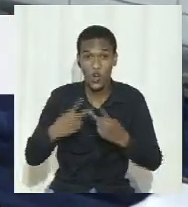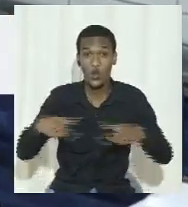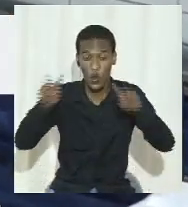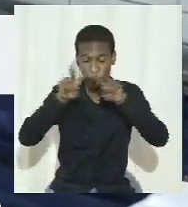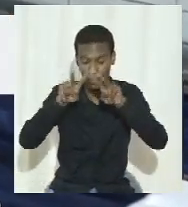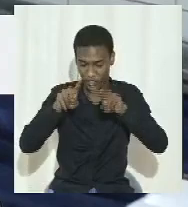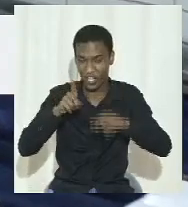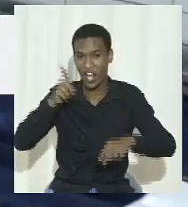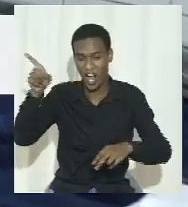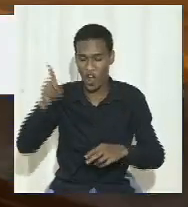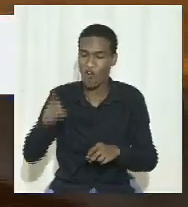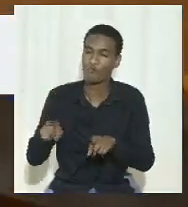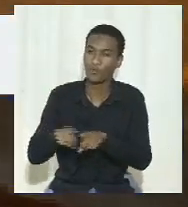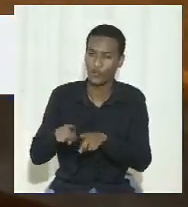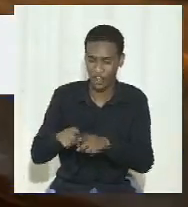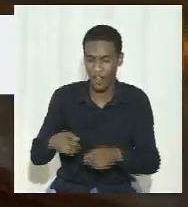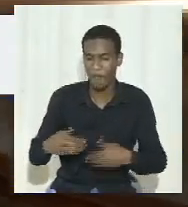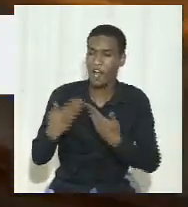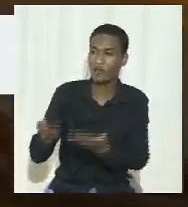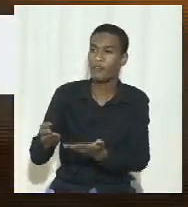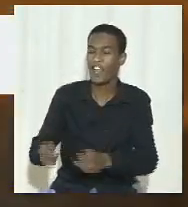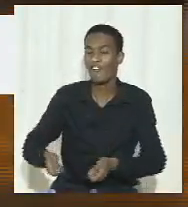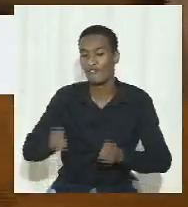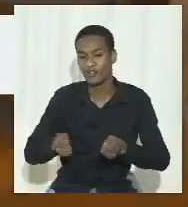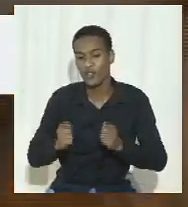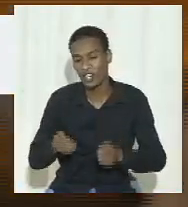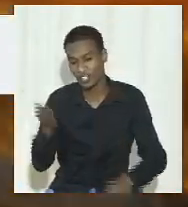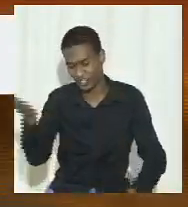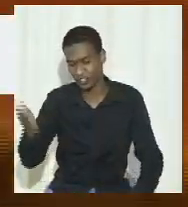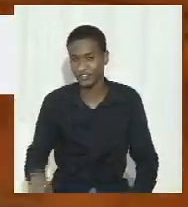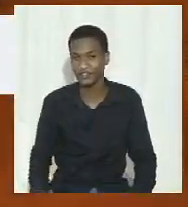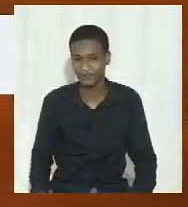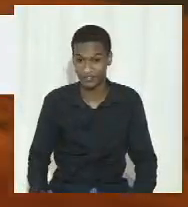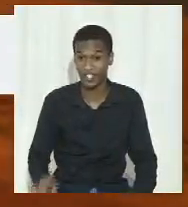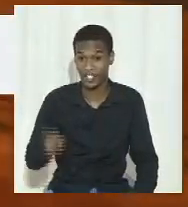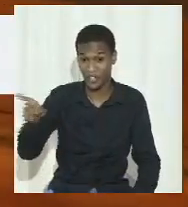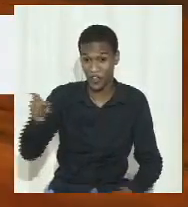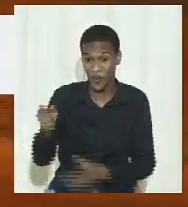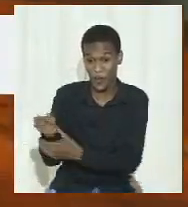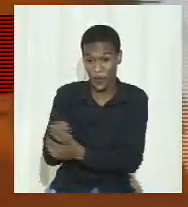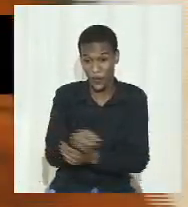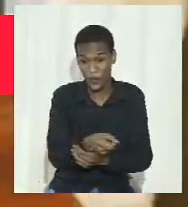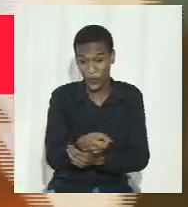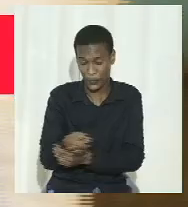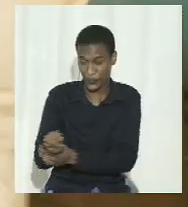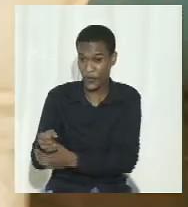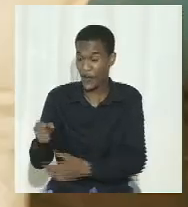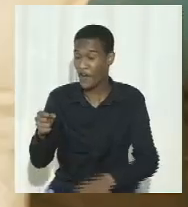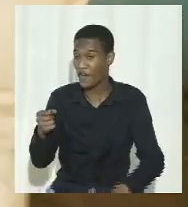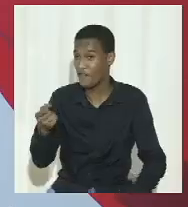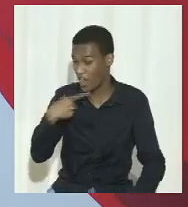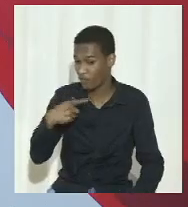Tanjombato ireto fampitaovana ireto raha ny ranom-panafody kosa dia avy amin'ny faritra Analamanga.